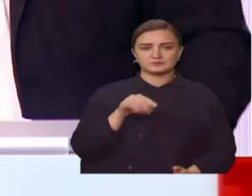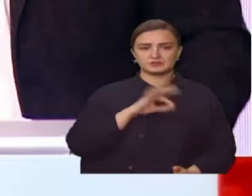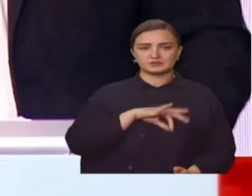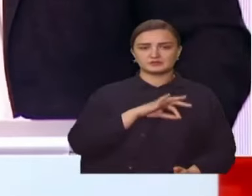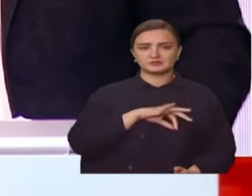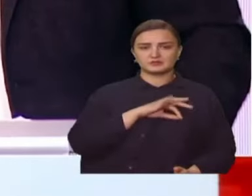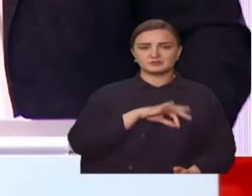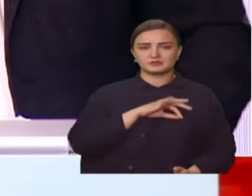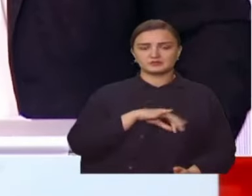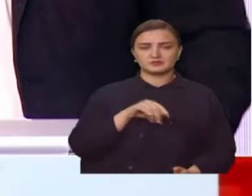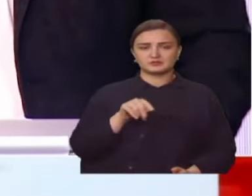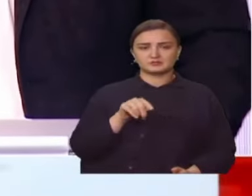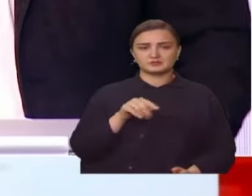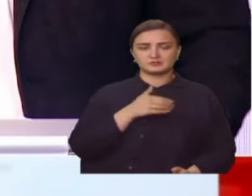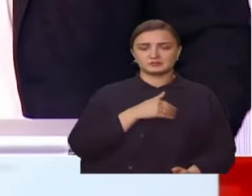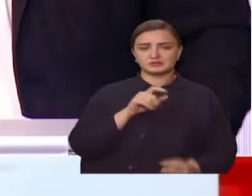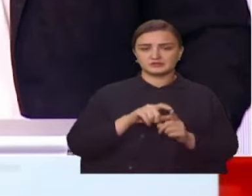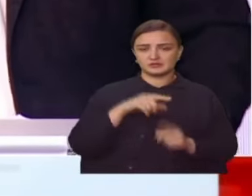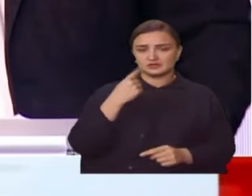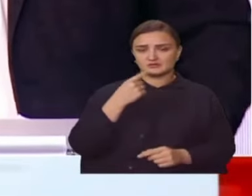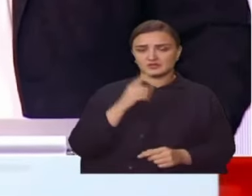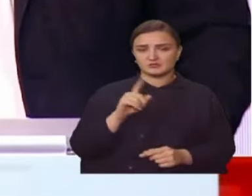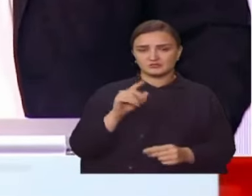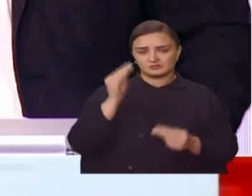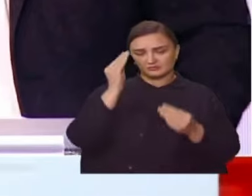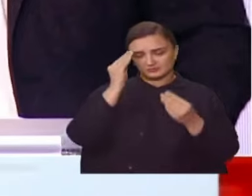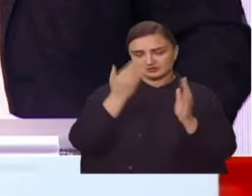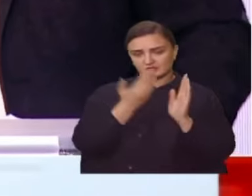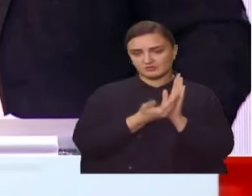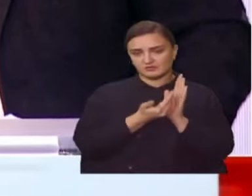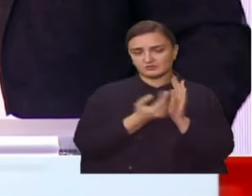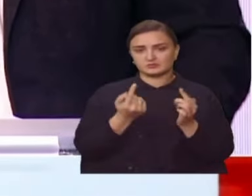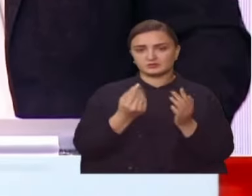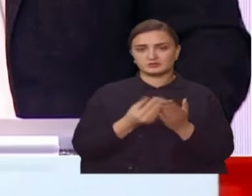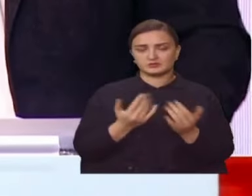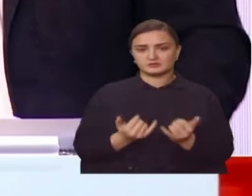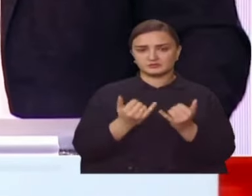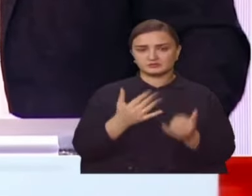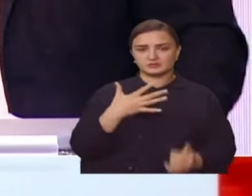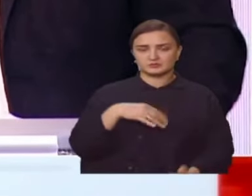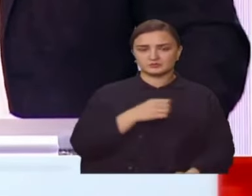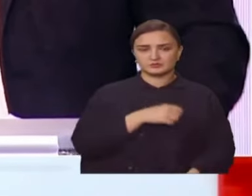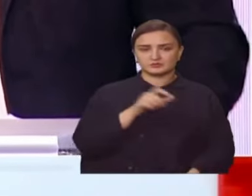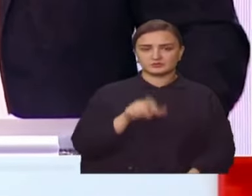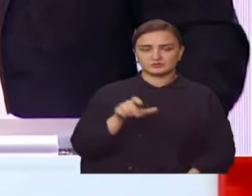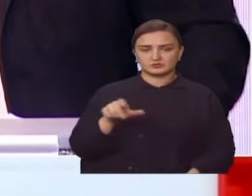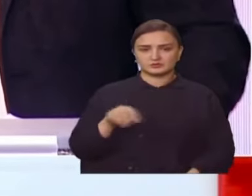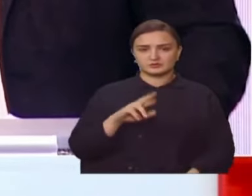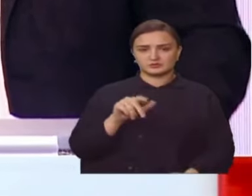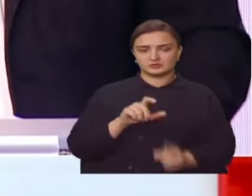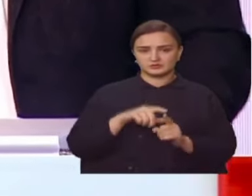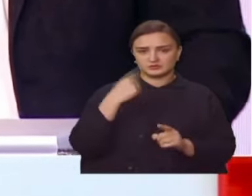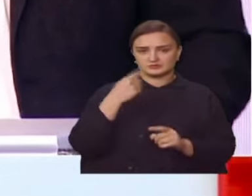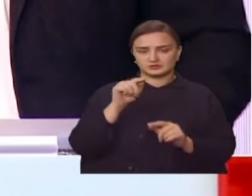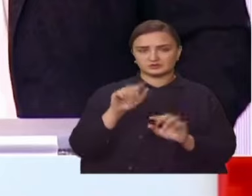სარგებლობენ და მინდა ისიც ვთქვა, რომ გამოვხატო პირველ რიგში უდიდესი პატივისცემა ქართული ჯარის მიმართ და ვთქვა, რომ